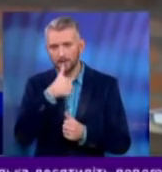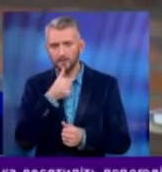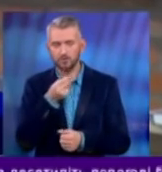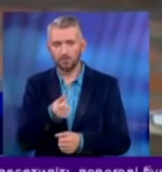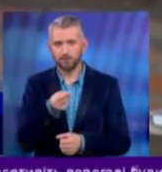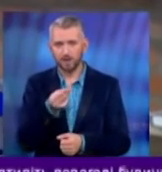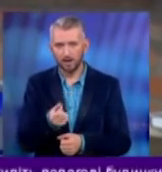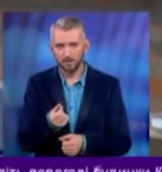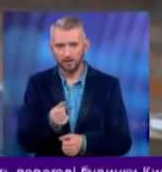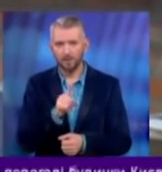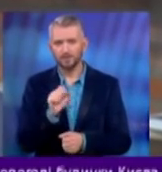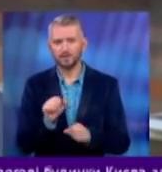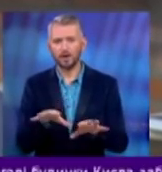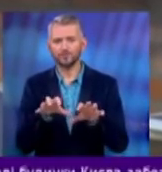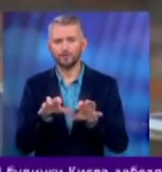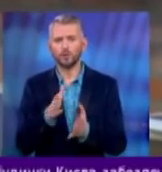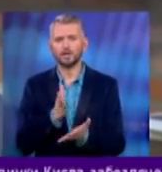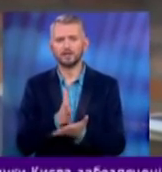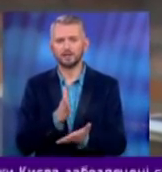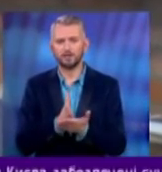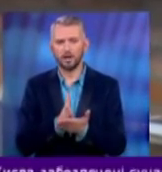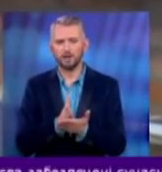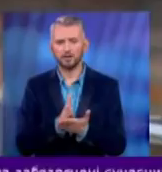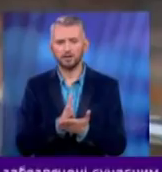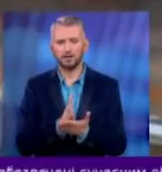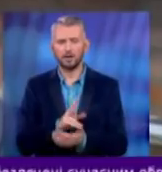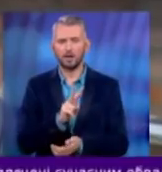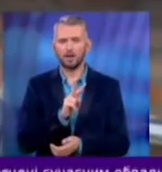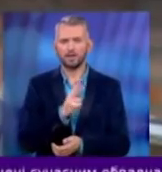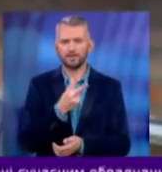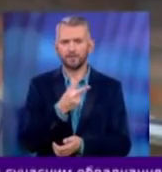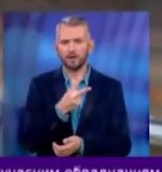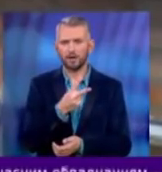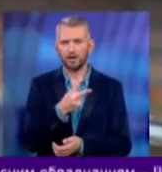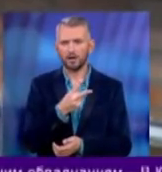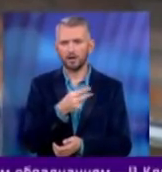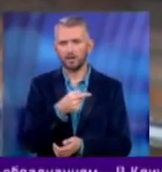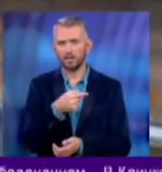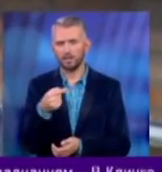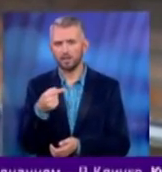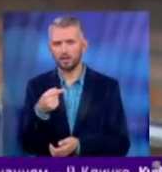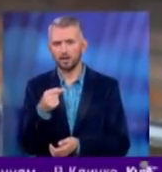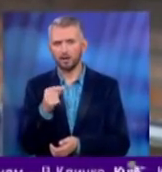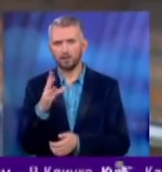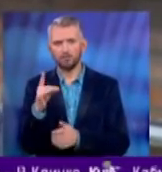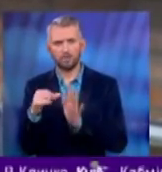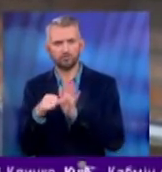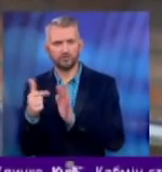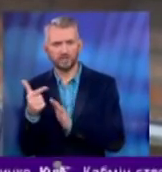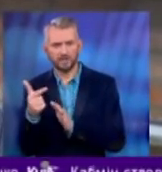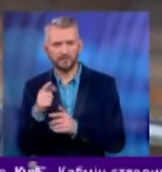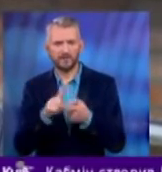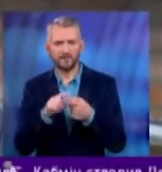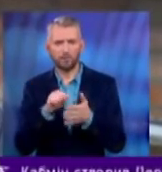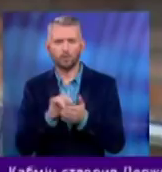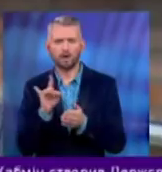оплата за животне складає від 2 гривень. По-моєму, до 5 чи до 6 гривень, в зависимості від